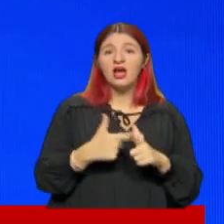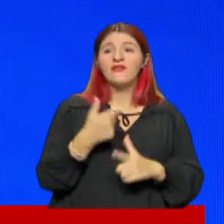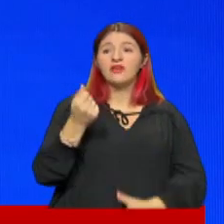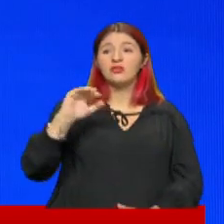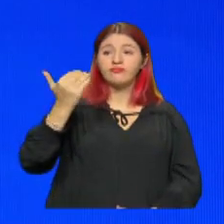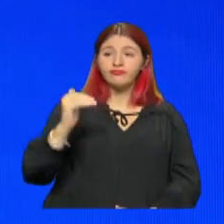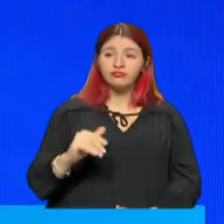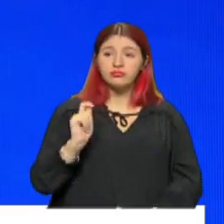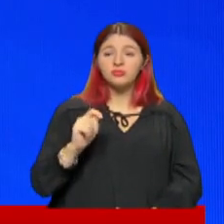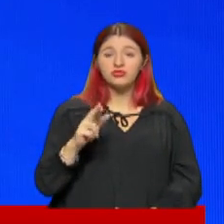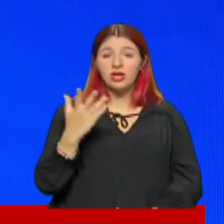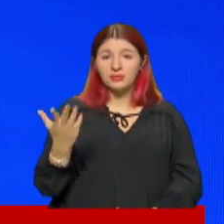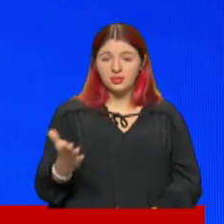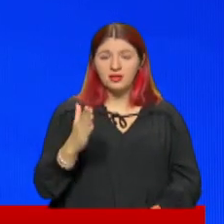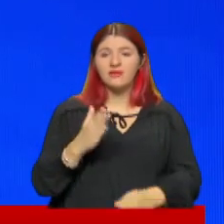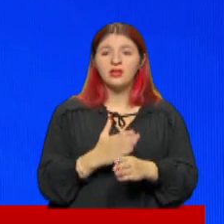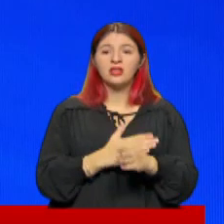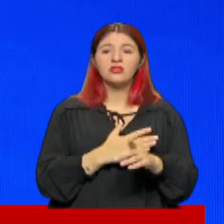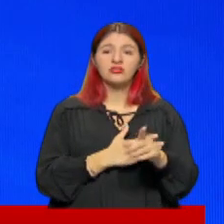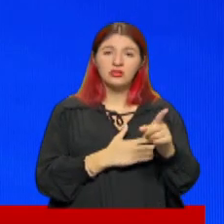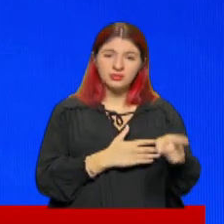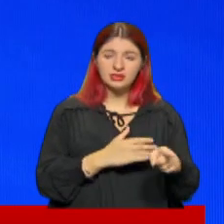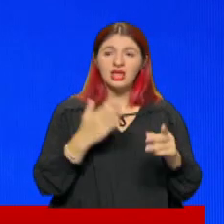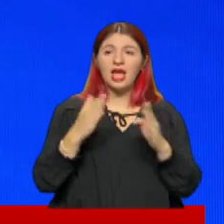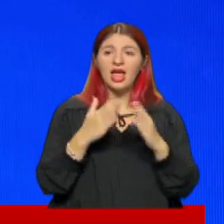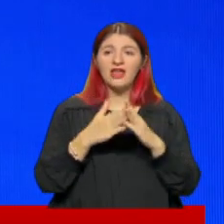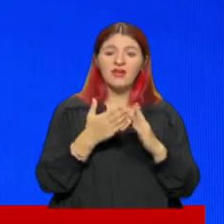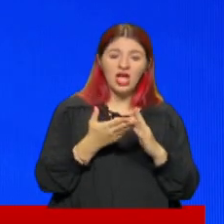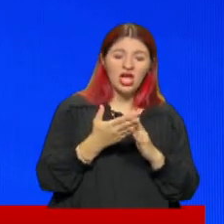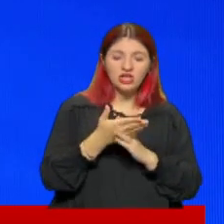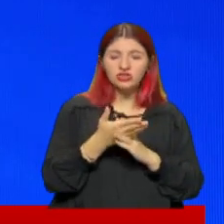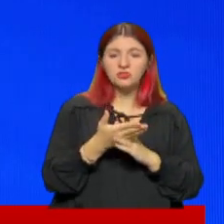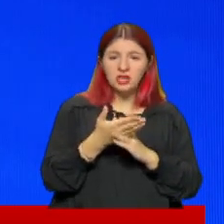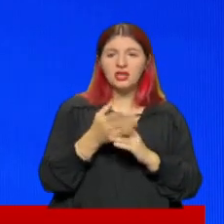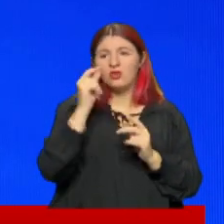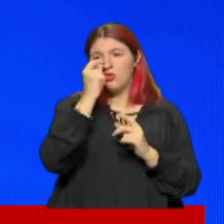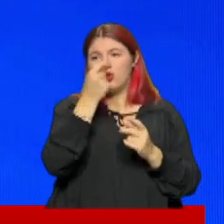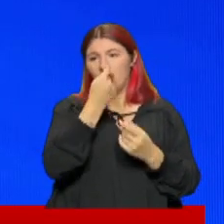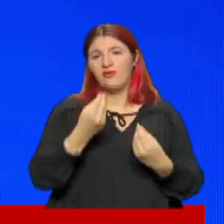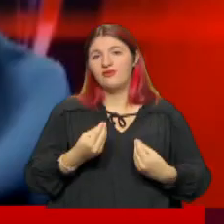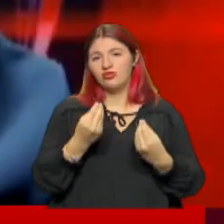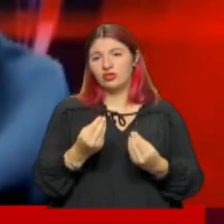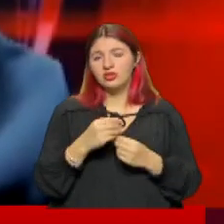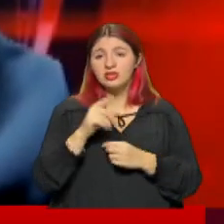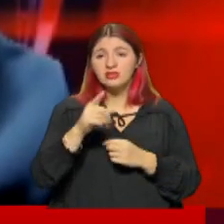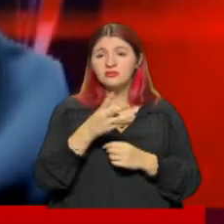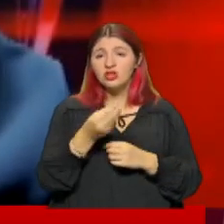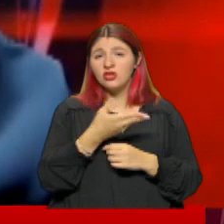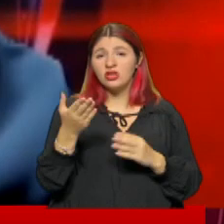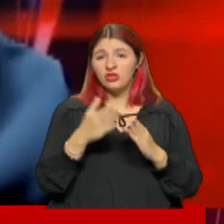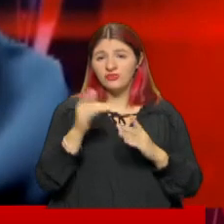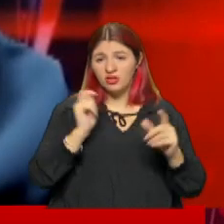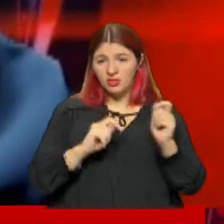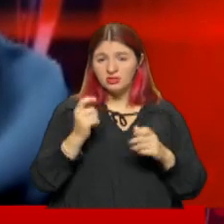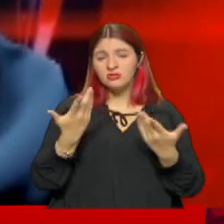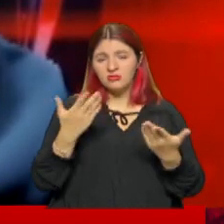fiyatları düşüreceği gibi Vatandaşlarımızın konuda erişimini de kolaylaştıracaktır Tıp milyonlarca